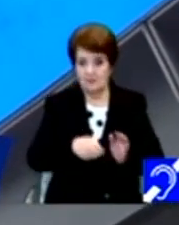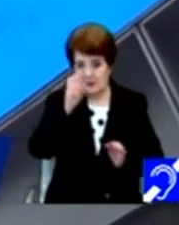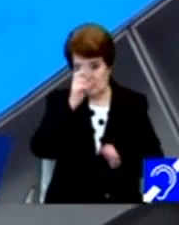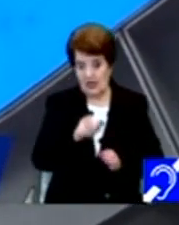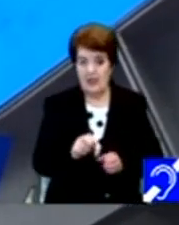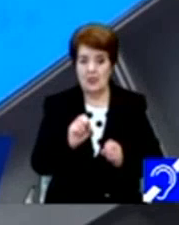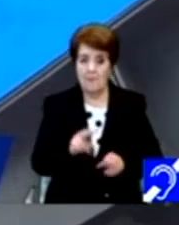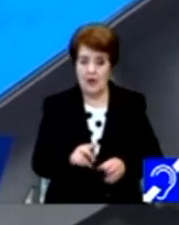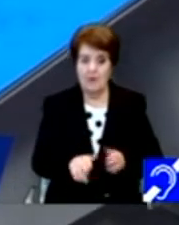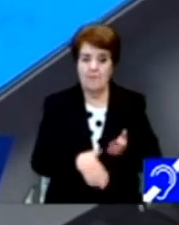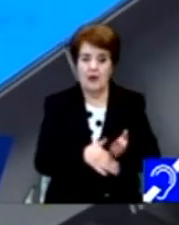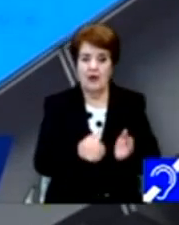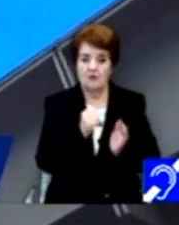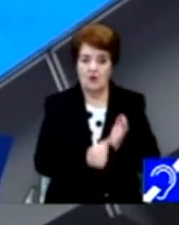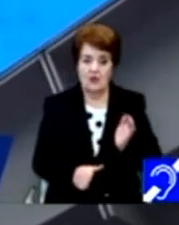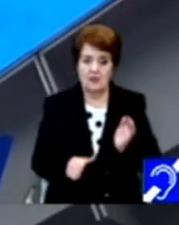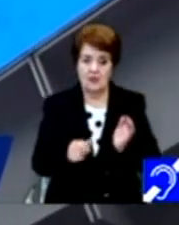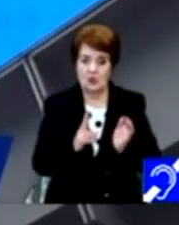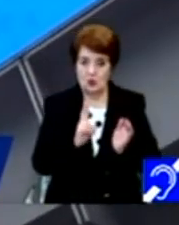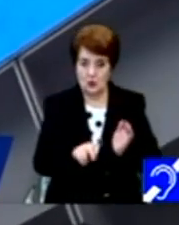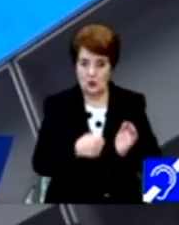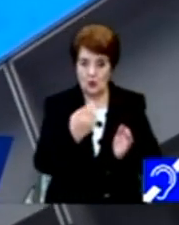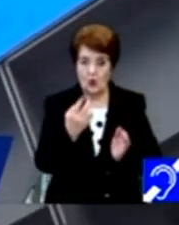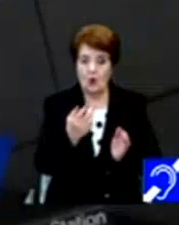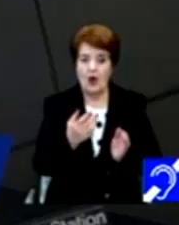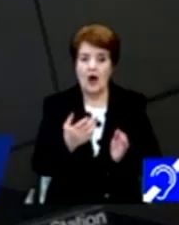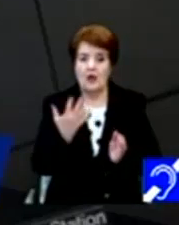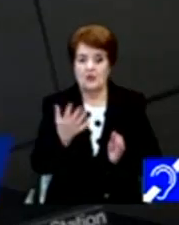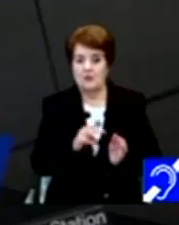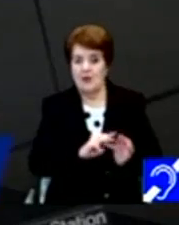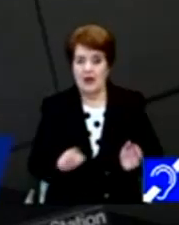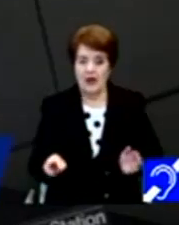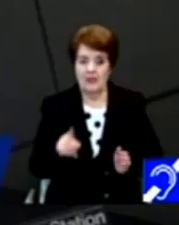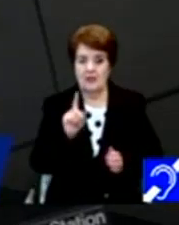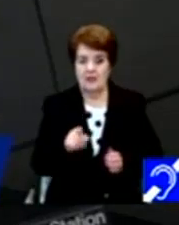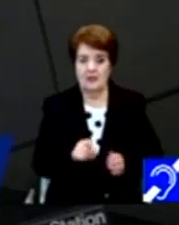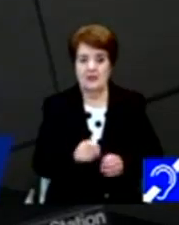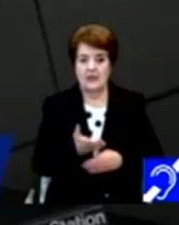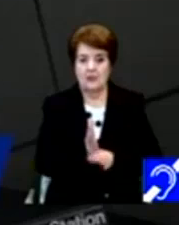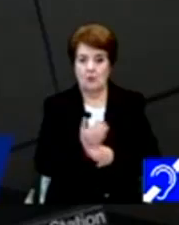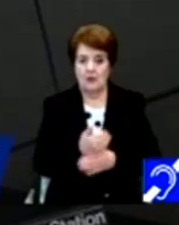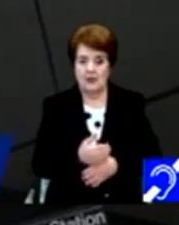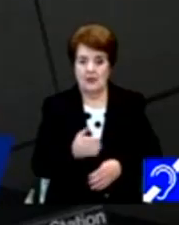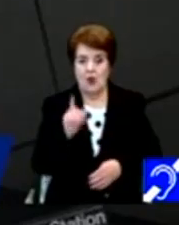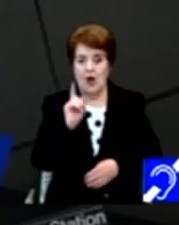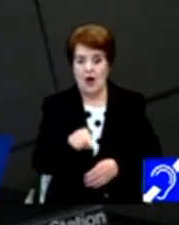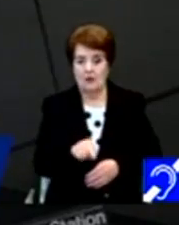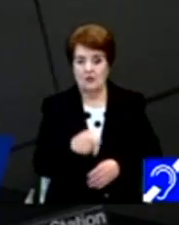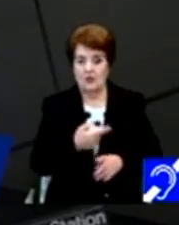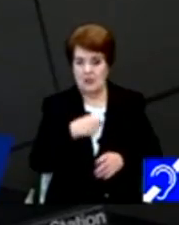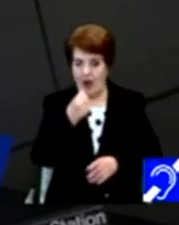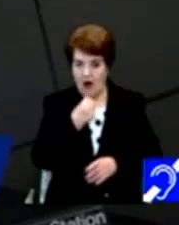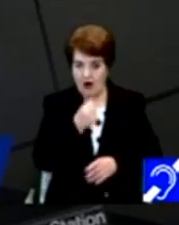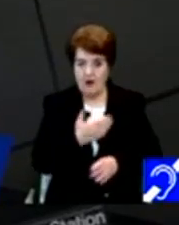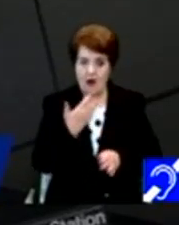un sprijin financiar de 62,5 miliarde de euro, oferit prin intermediul instrumentului SURE. În acest an, urmează